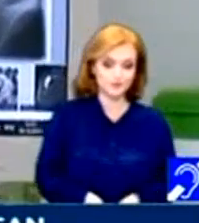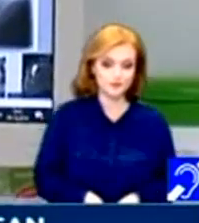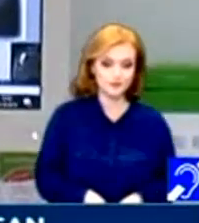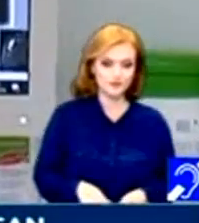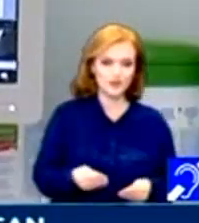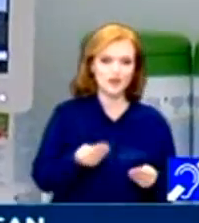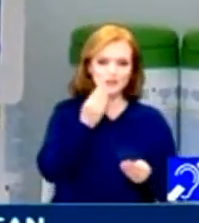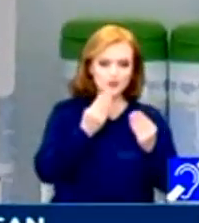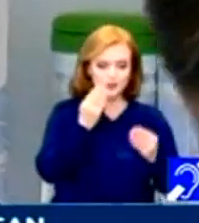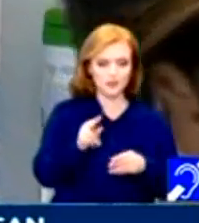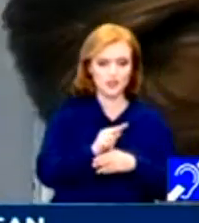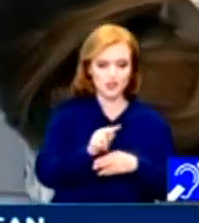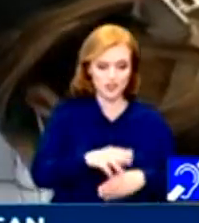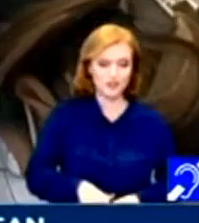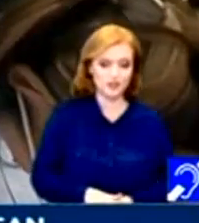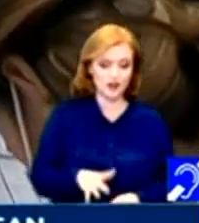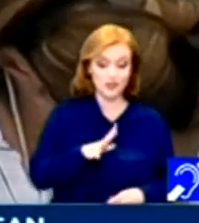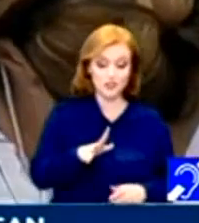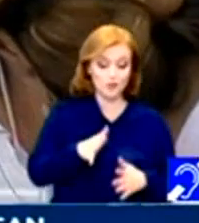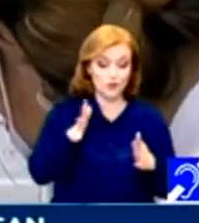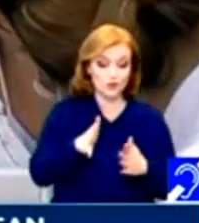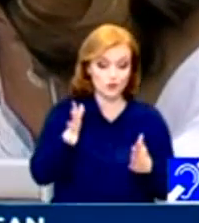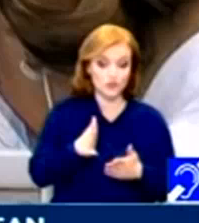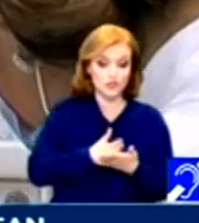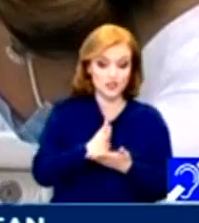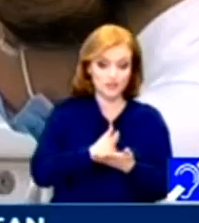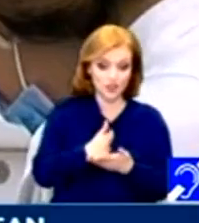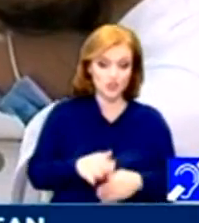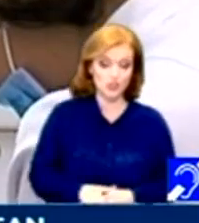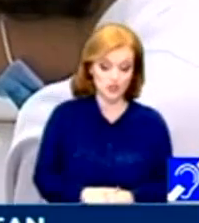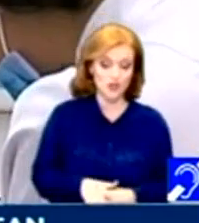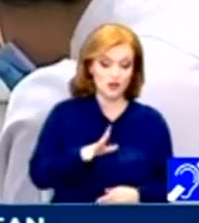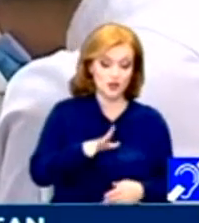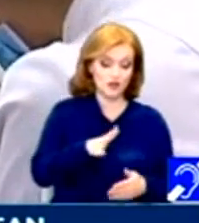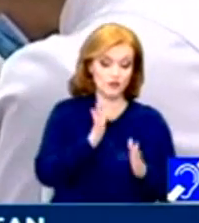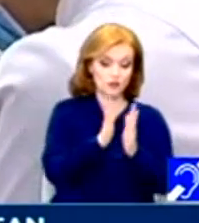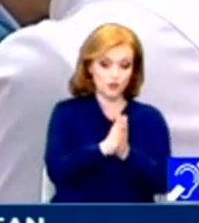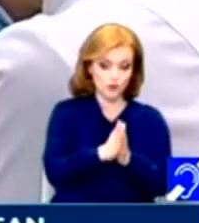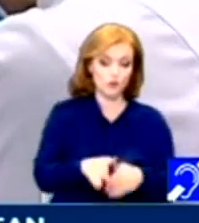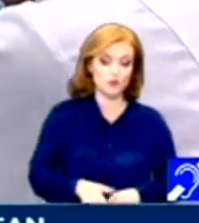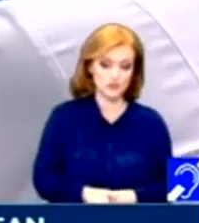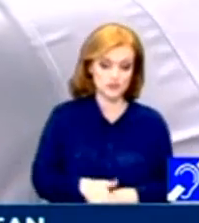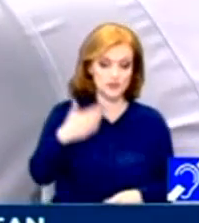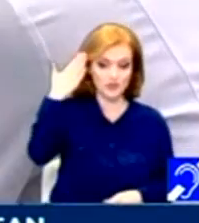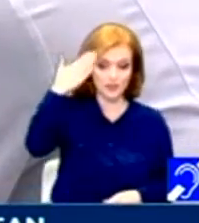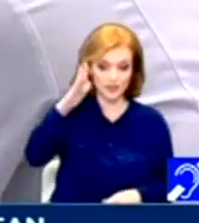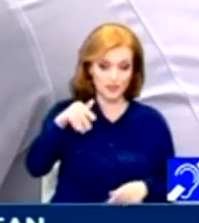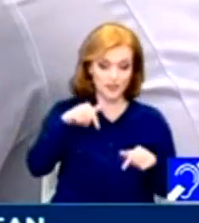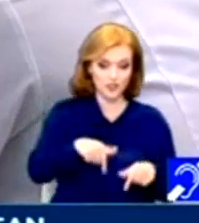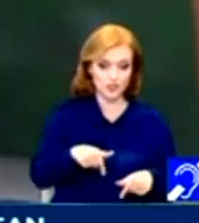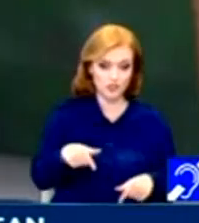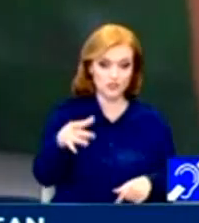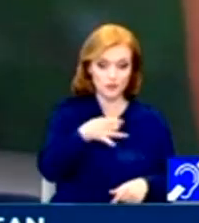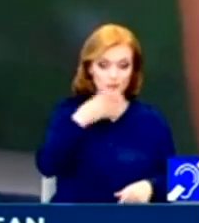Implanturi, proteze, fațete dentare sunt cele mai populare servicii dentare pe care străinii le solicită la clinicile stomatologice din Republica